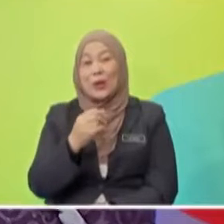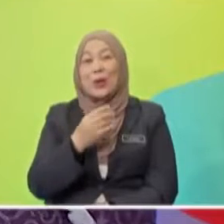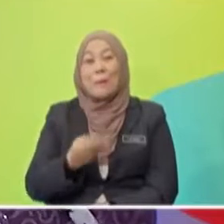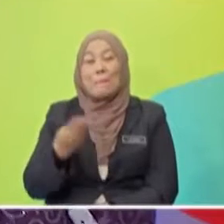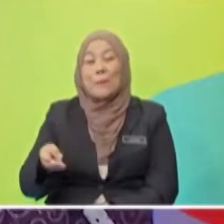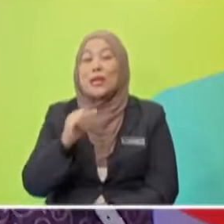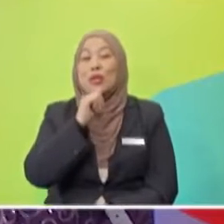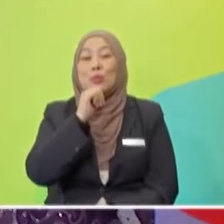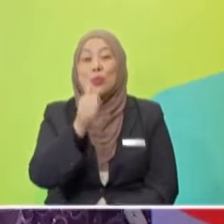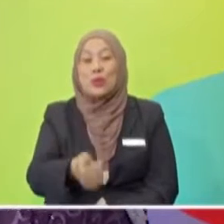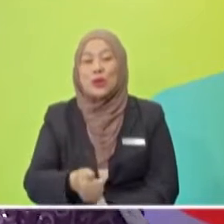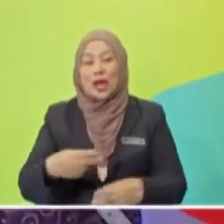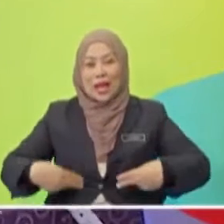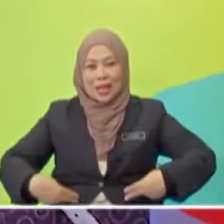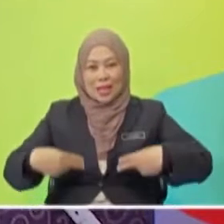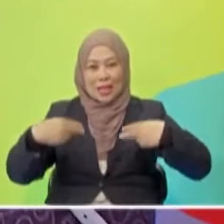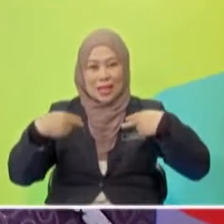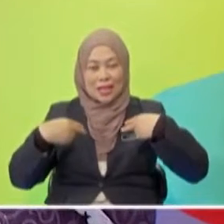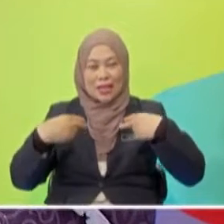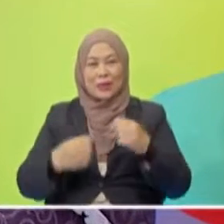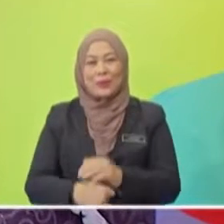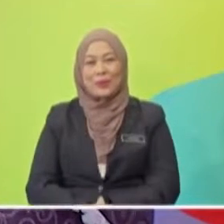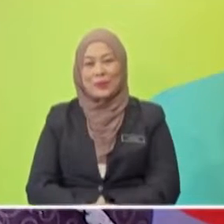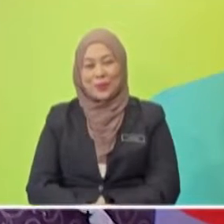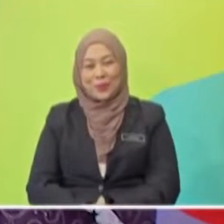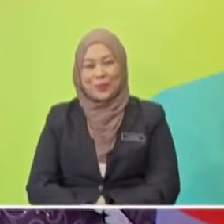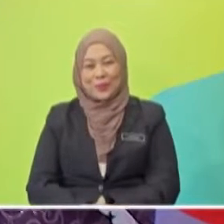sedih ya Semangat semangat